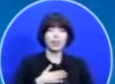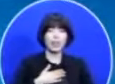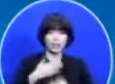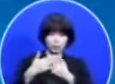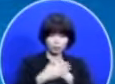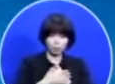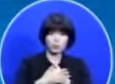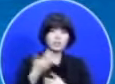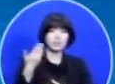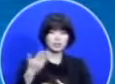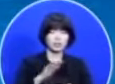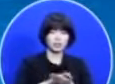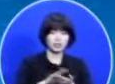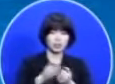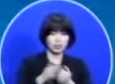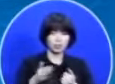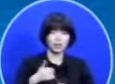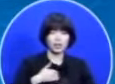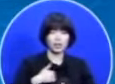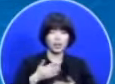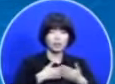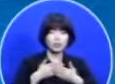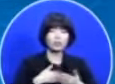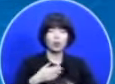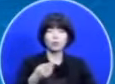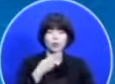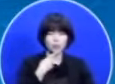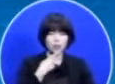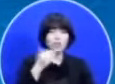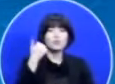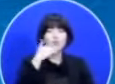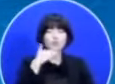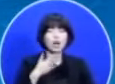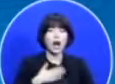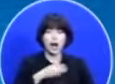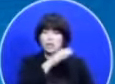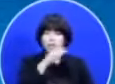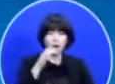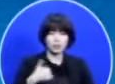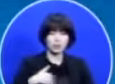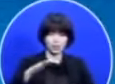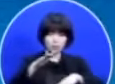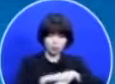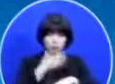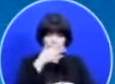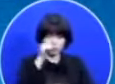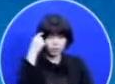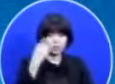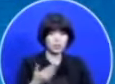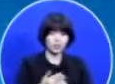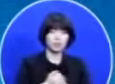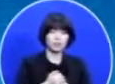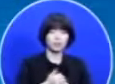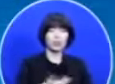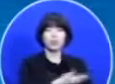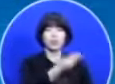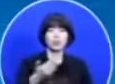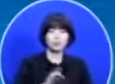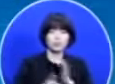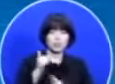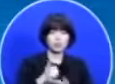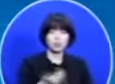분이니 4개는 두려움이 없다 누가 감히 내게 손 댈 수 있으랴 여러분 예수님이